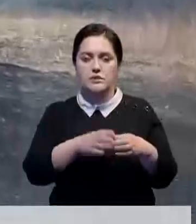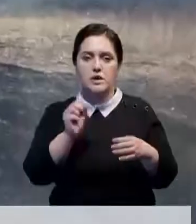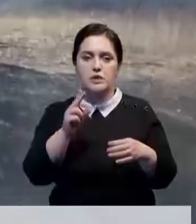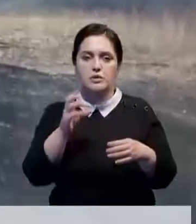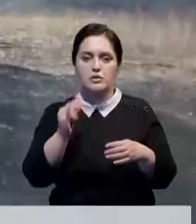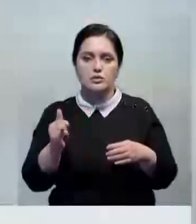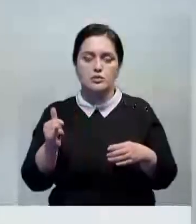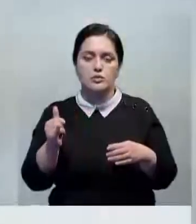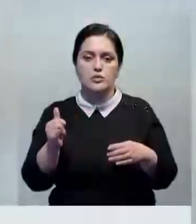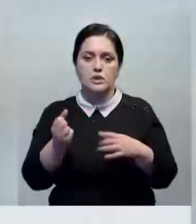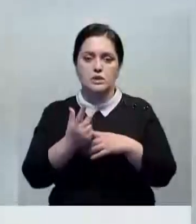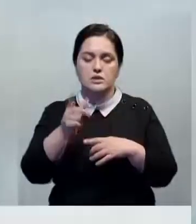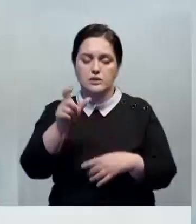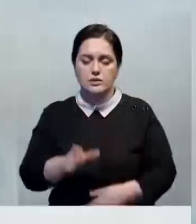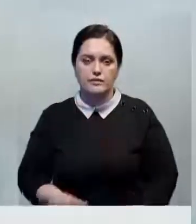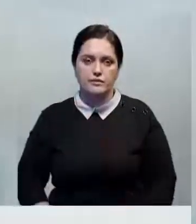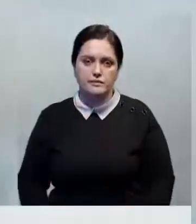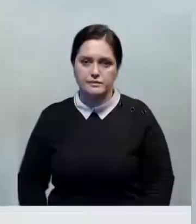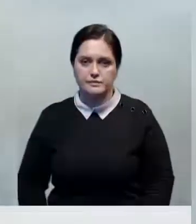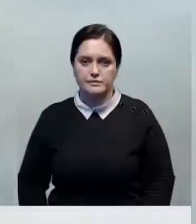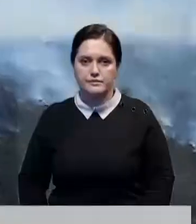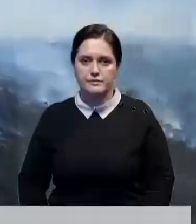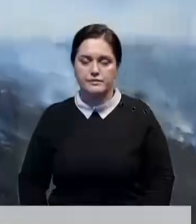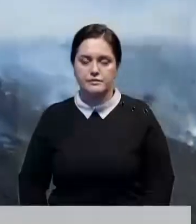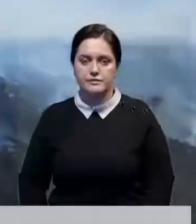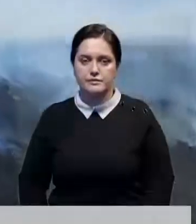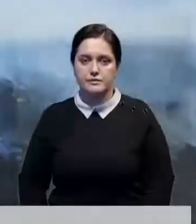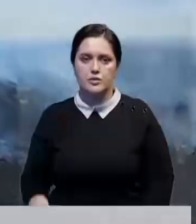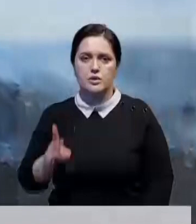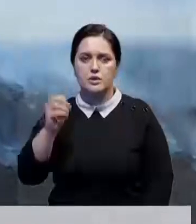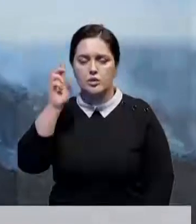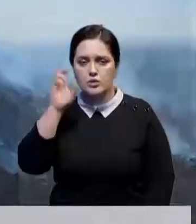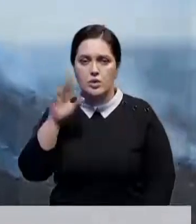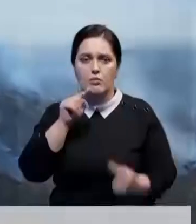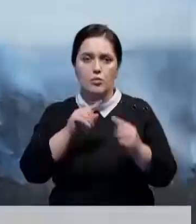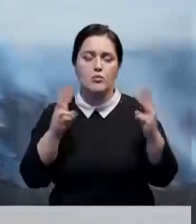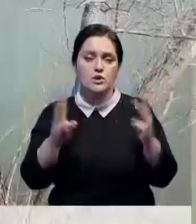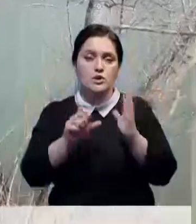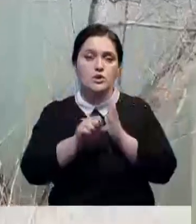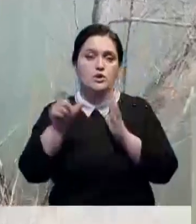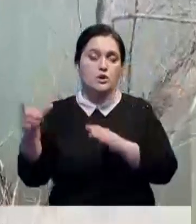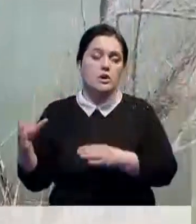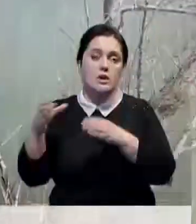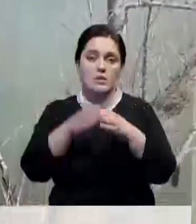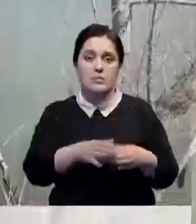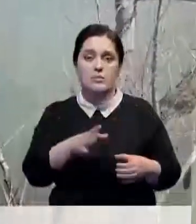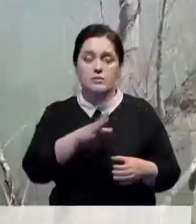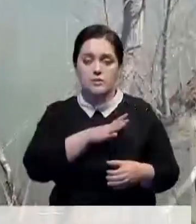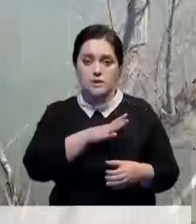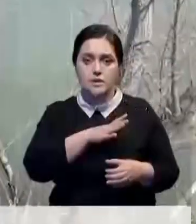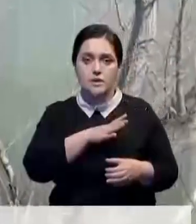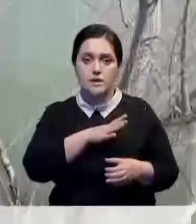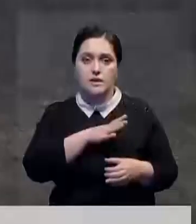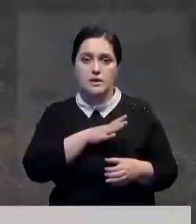региона, 13 человек, 3 медтехники. А также НГПС, это негосударственная противоположная служба, 6 человек и 1 медтехники.